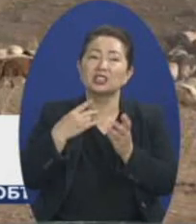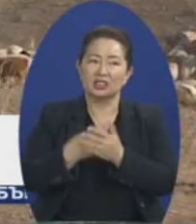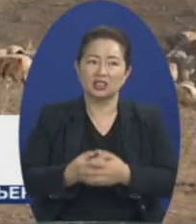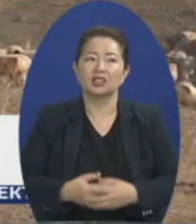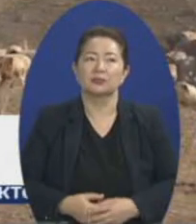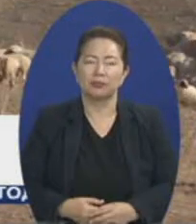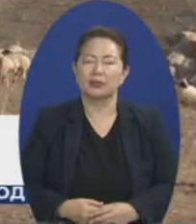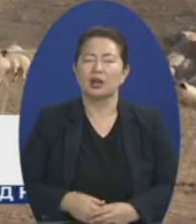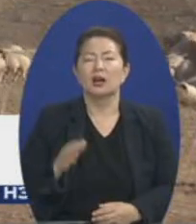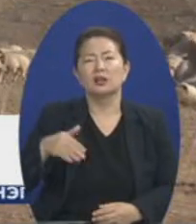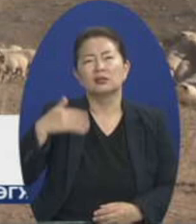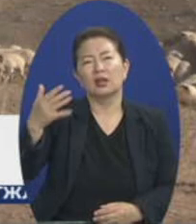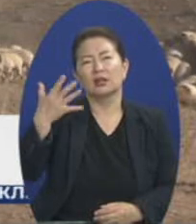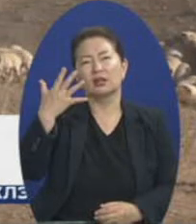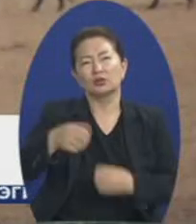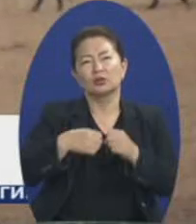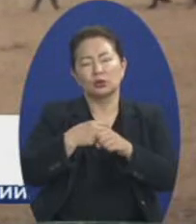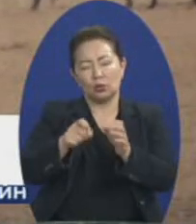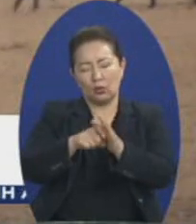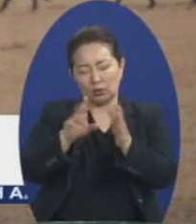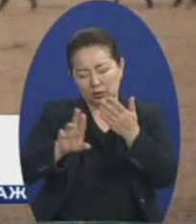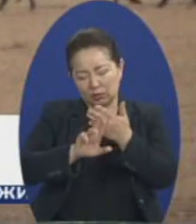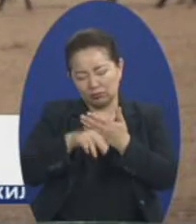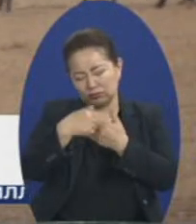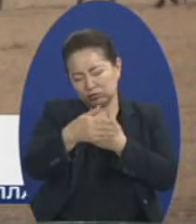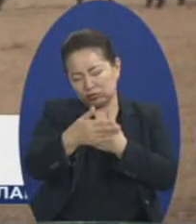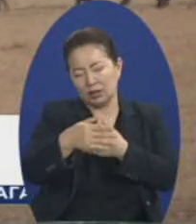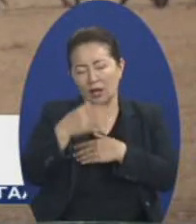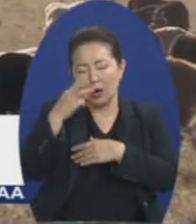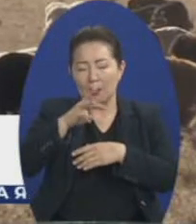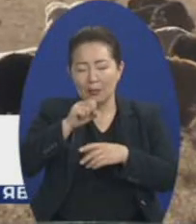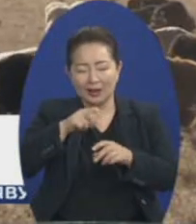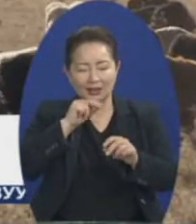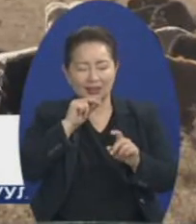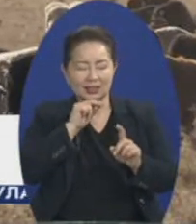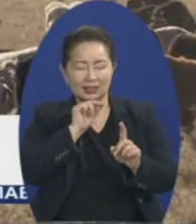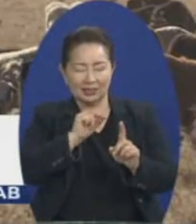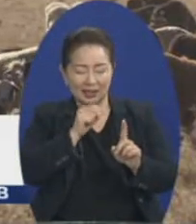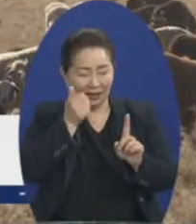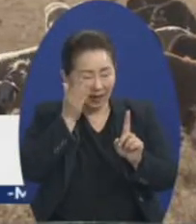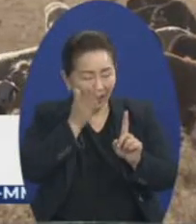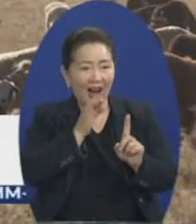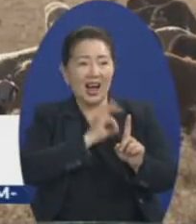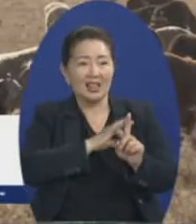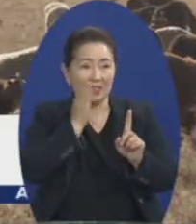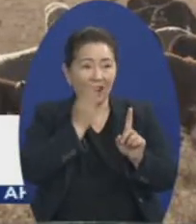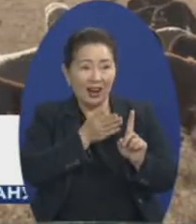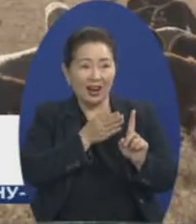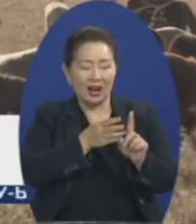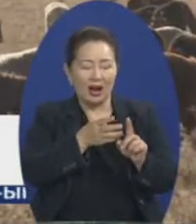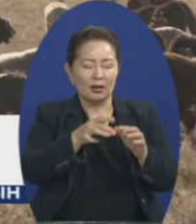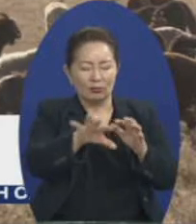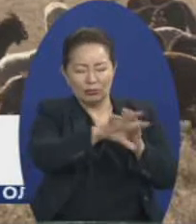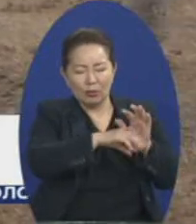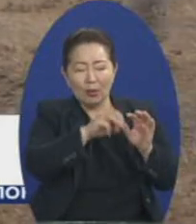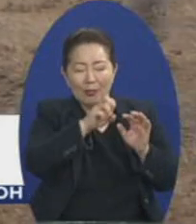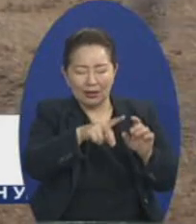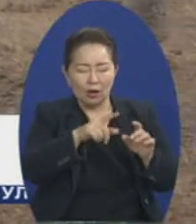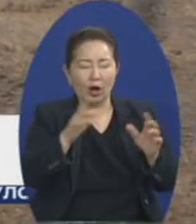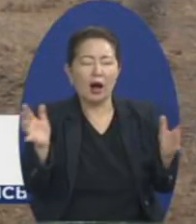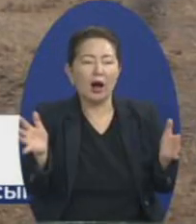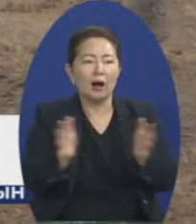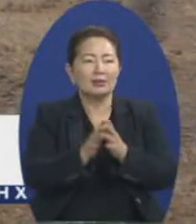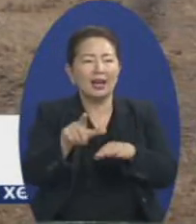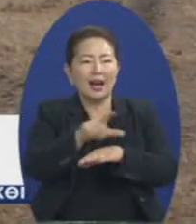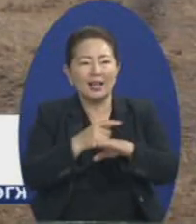Манай улс эх 5 жилийн хугацаанд мал сүргээ эрүүлж үйлж малын ашиг шим чанарт анхаарч газар тариалан мал аж ахуйн салбарыг хослуулах хөдөлгөөр олсон. Инснээр